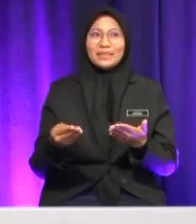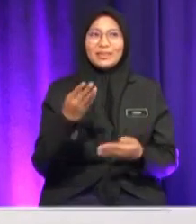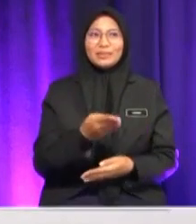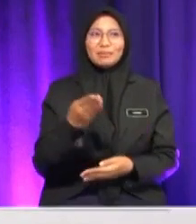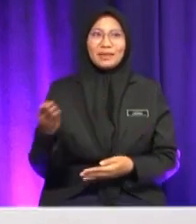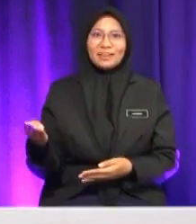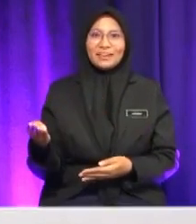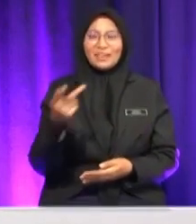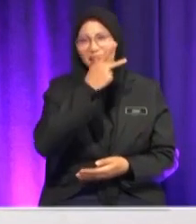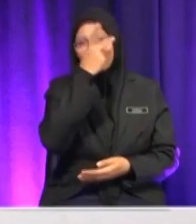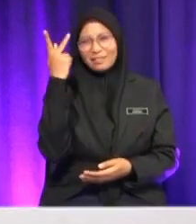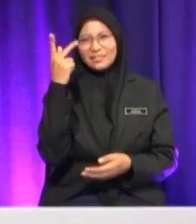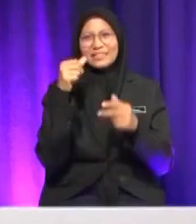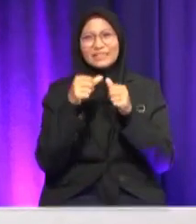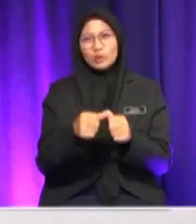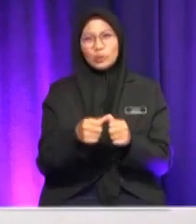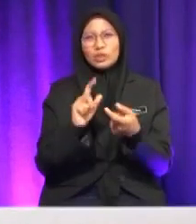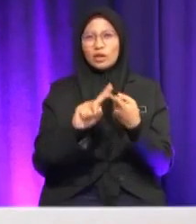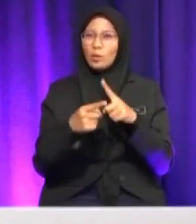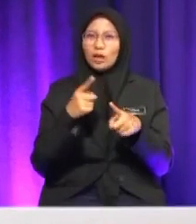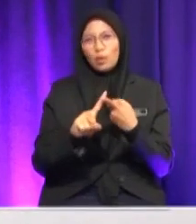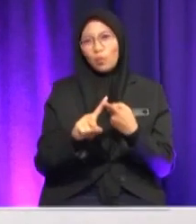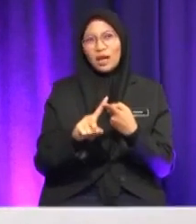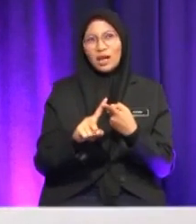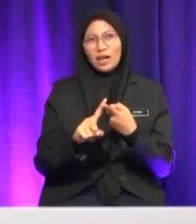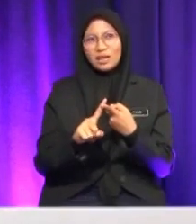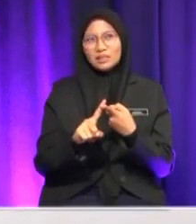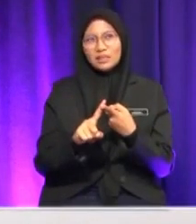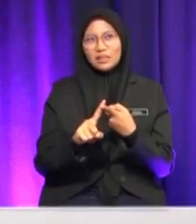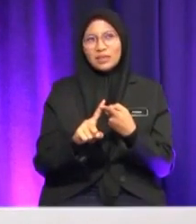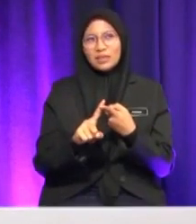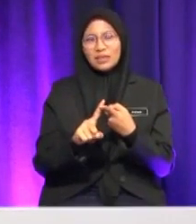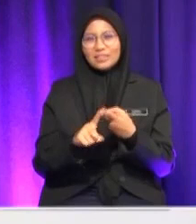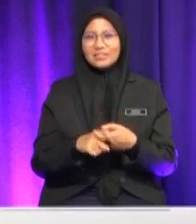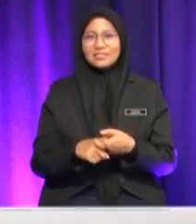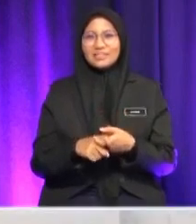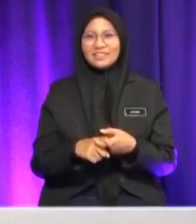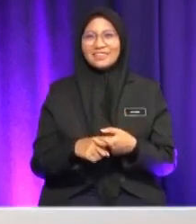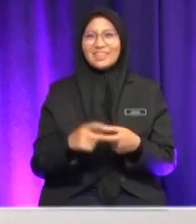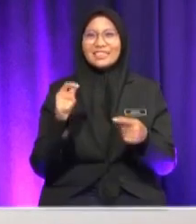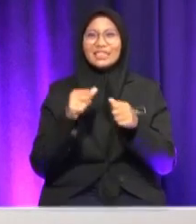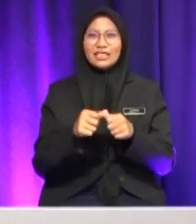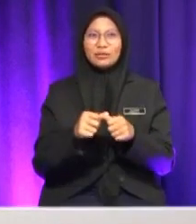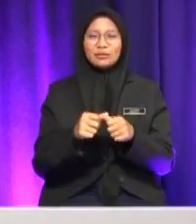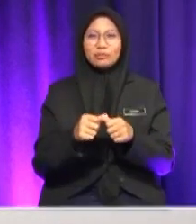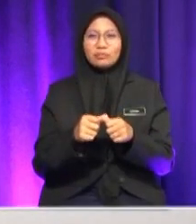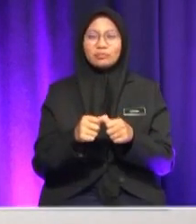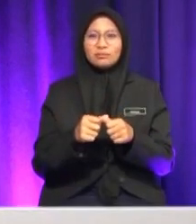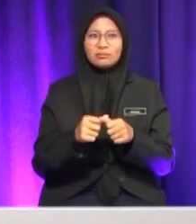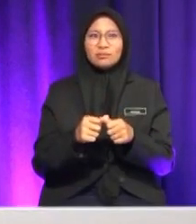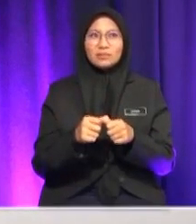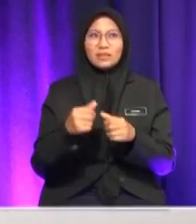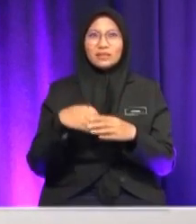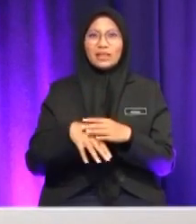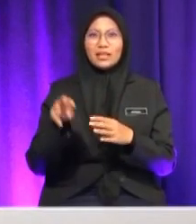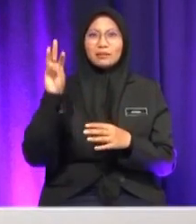beli sebab pengaruh TikTok, pengaruh media sosial ataupun pengaruh kawan? Dan lepas kita